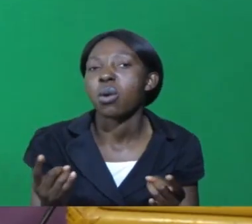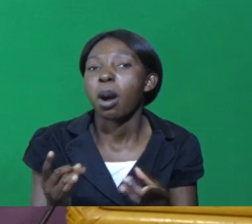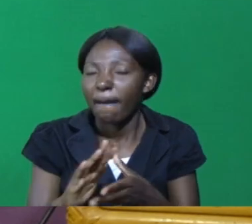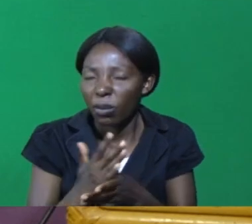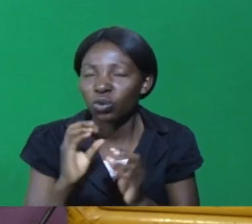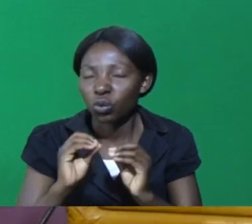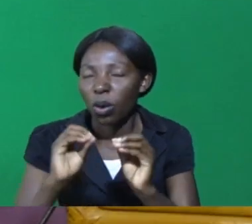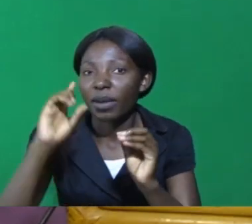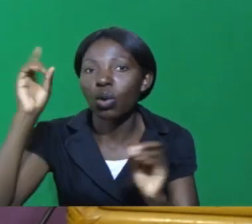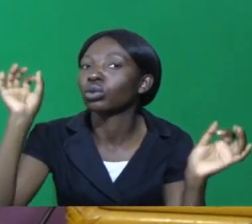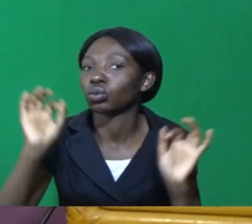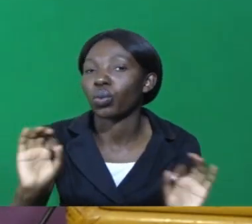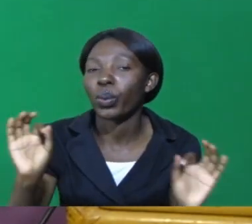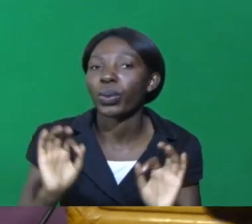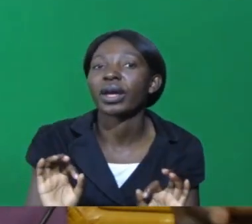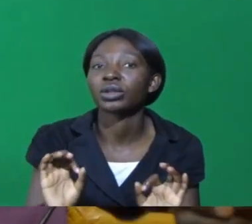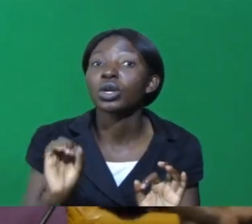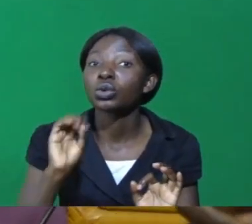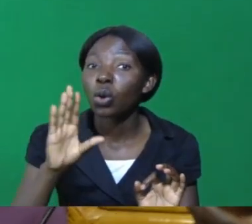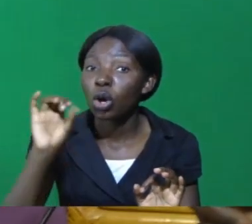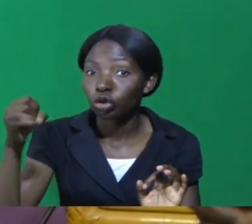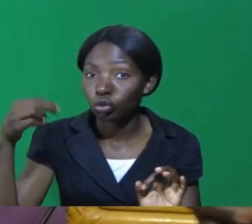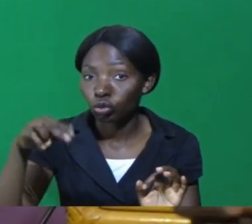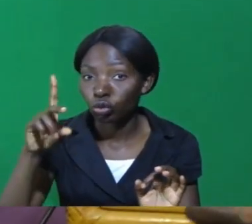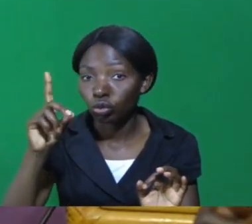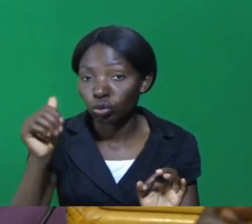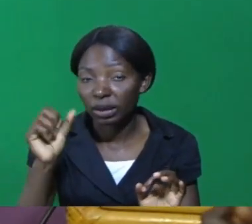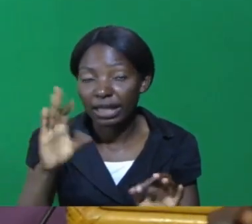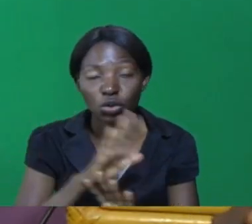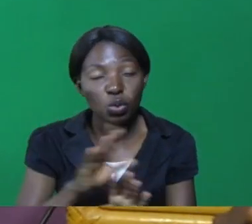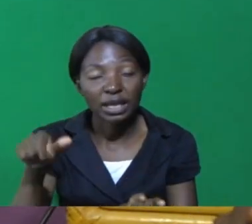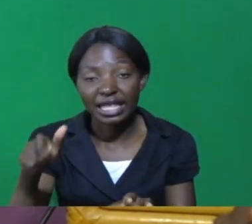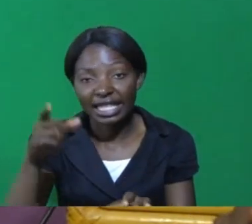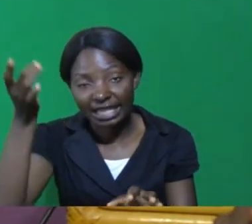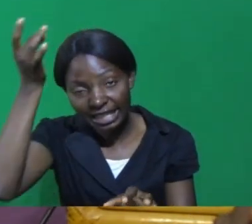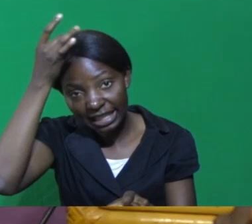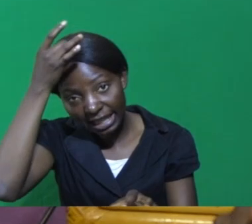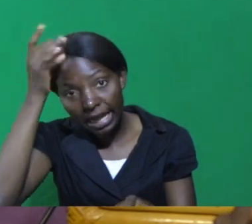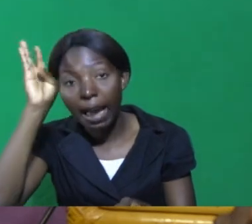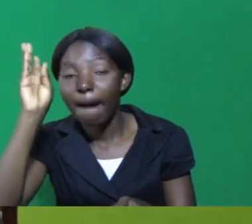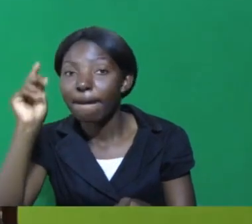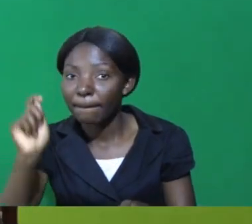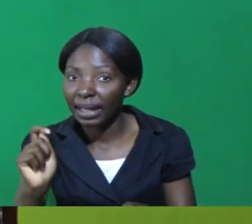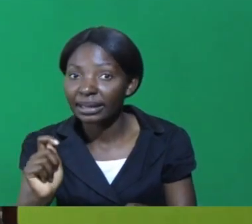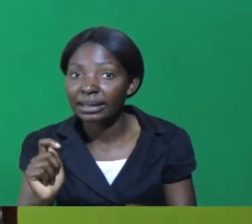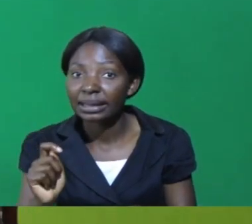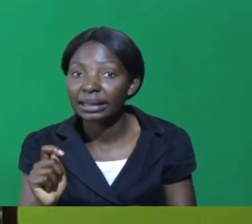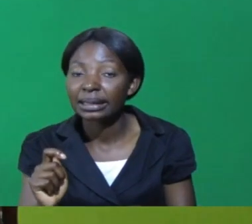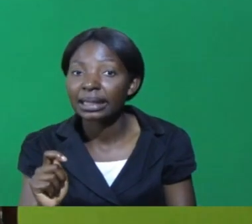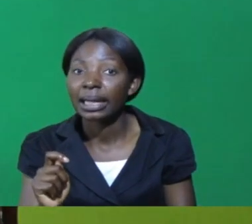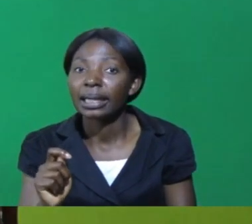wekurashika. Saka pfungwa yandandiri kutaura mufundisi. Judas haandiye mambo. But Bhaibheri akanga asipo